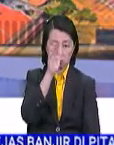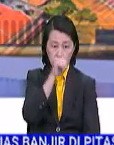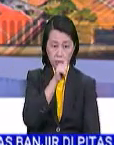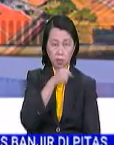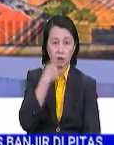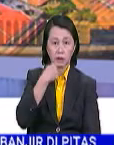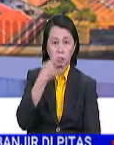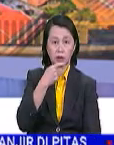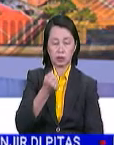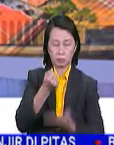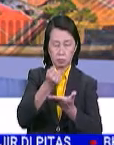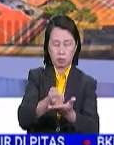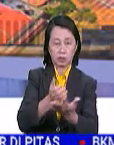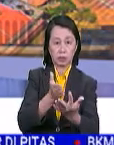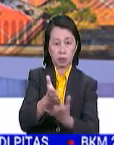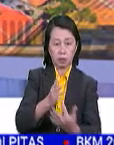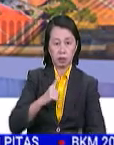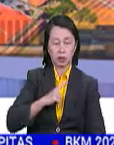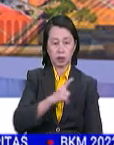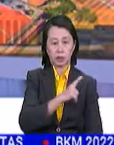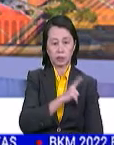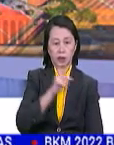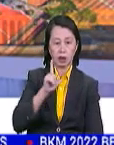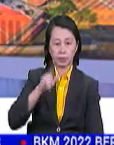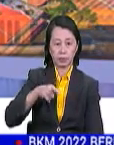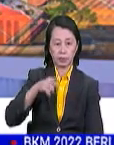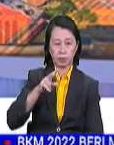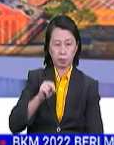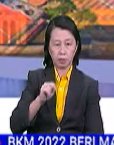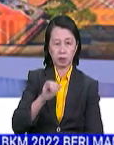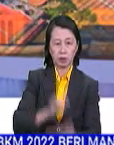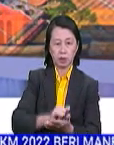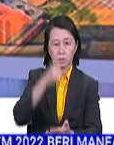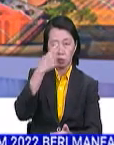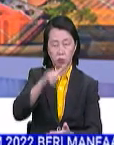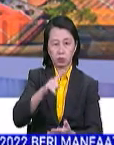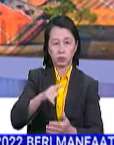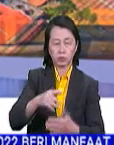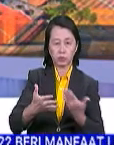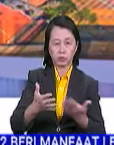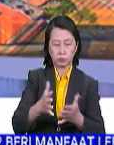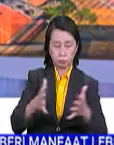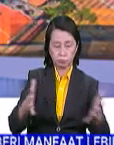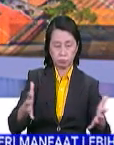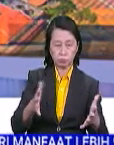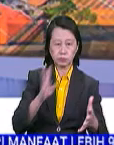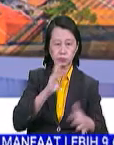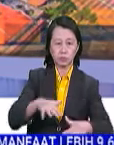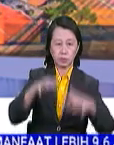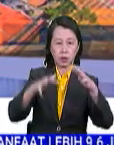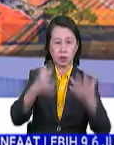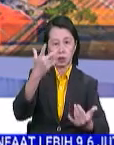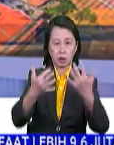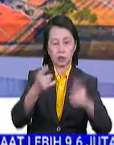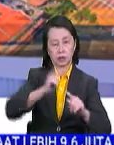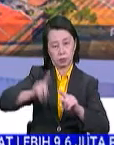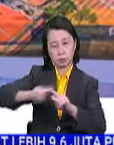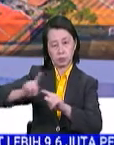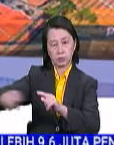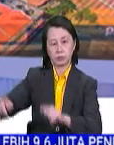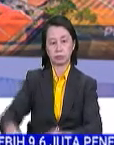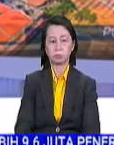Ali, bantuan melalui Lembaga Perumahan Melaka LPM itu untuk kerosakan akibat banjir, kebakaran dan